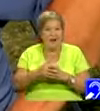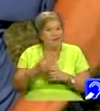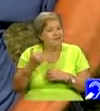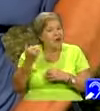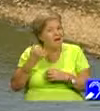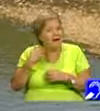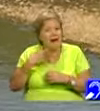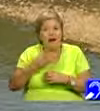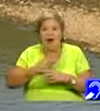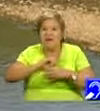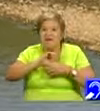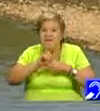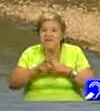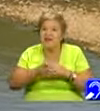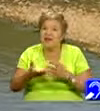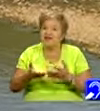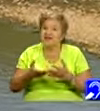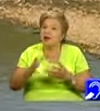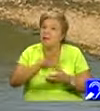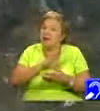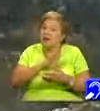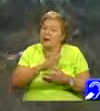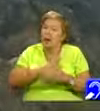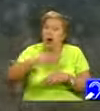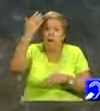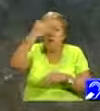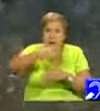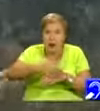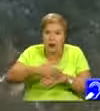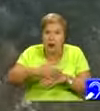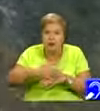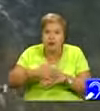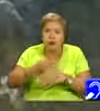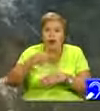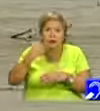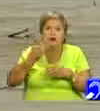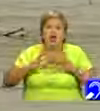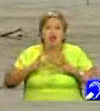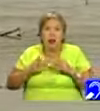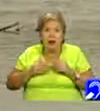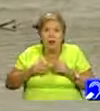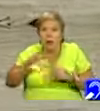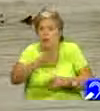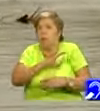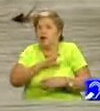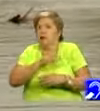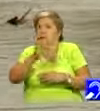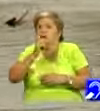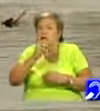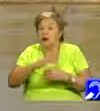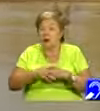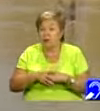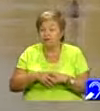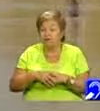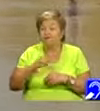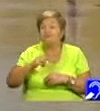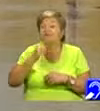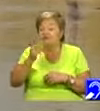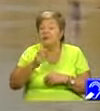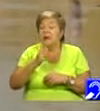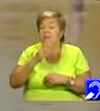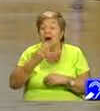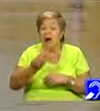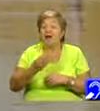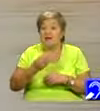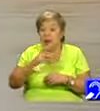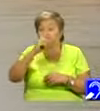iute e periculoasă. De la baraj, când dă drumul la baraj, normal că e iute. Din păcate, scenariul cel mai sumbru s-a adeverit, iar băiatul a fost